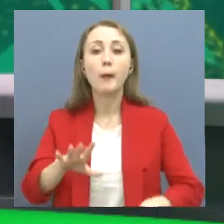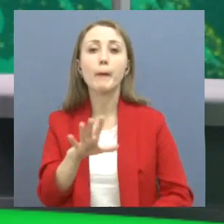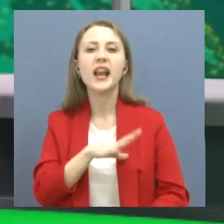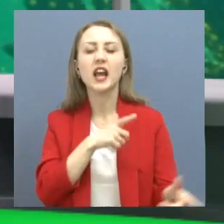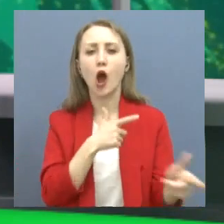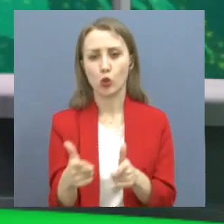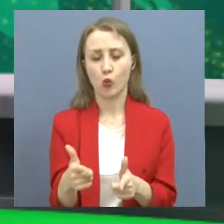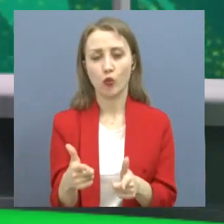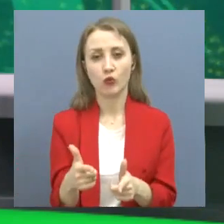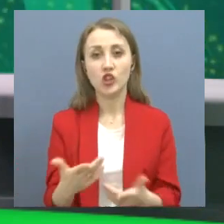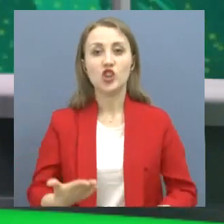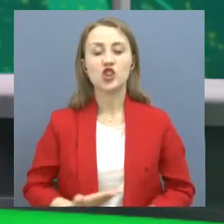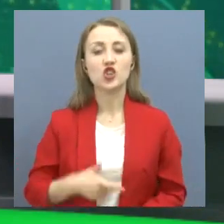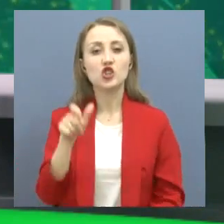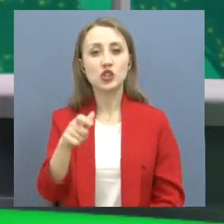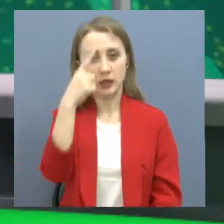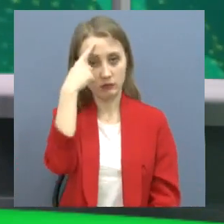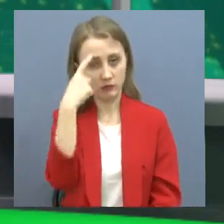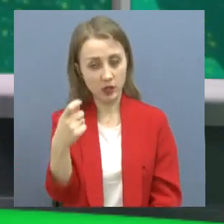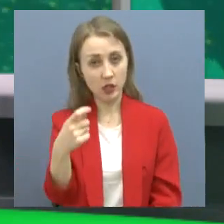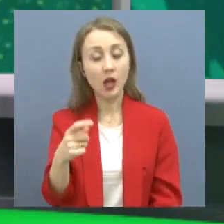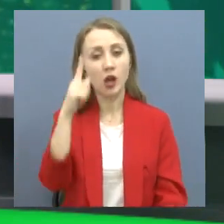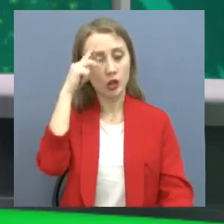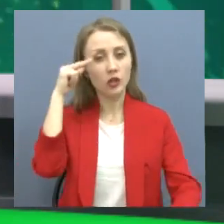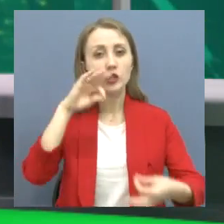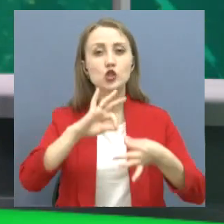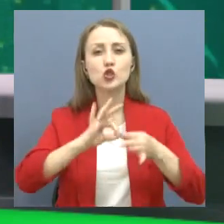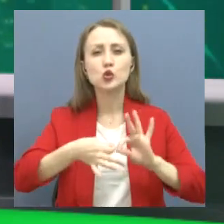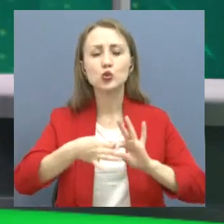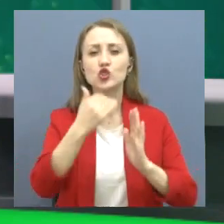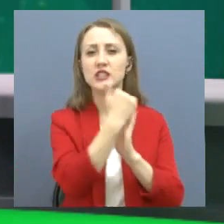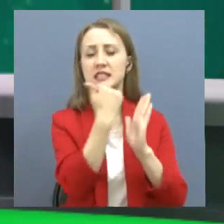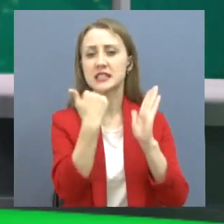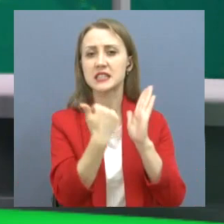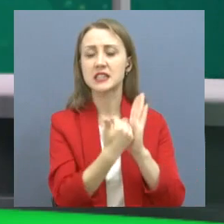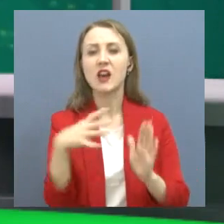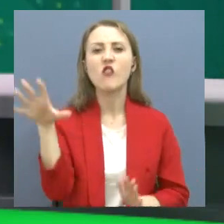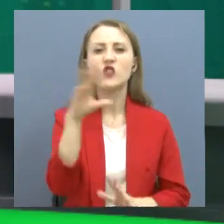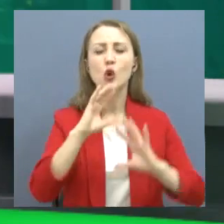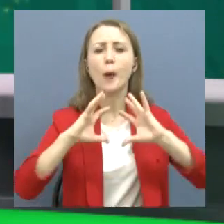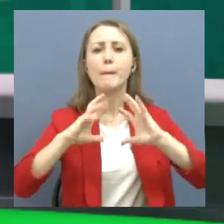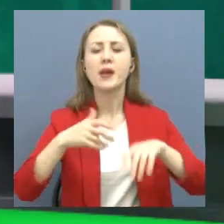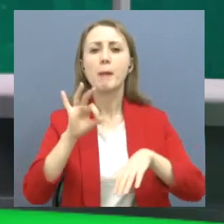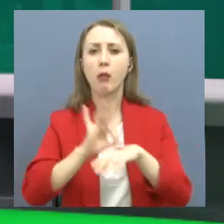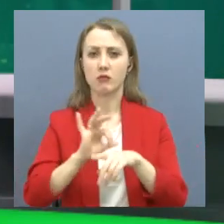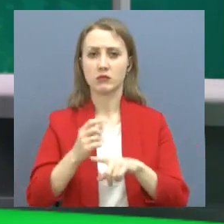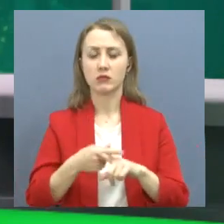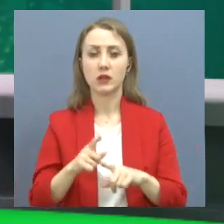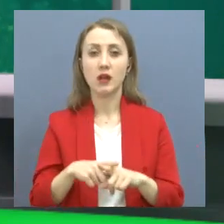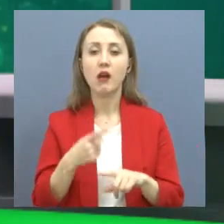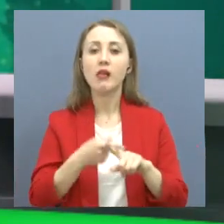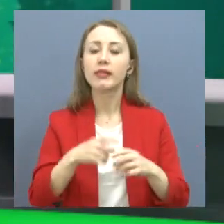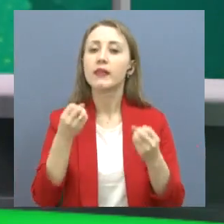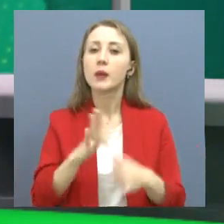подготовку. Жители предупреждены. Изучен сценарий развития COVID-19 во всем мире. Однако главным в этой непростой войне с